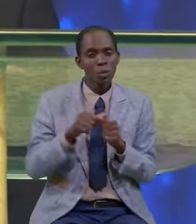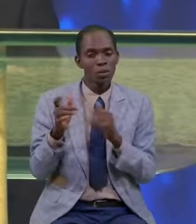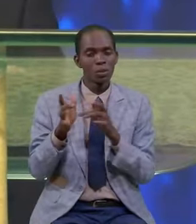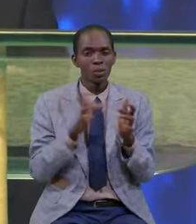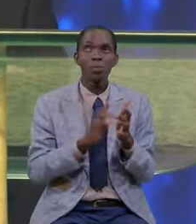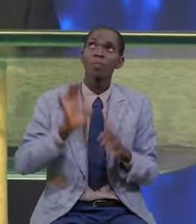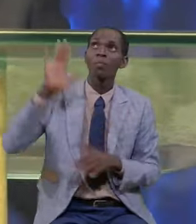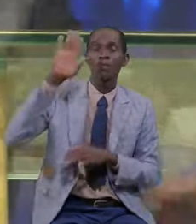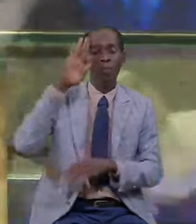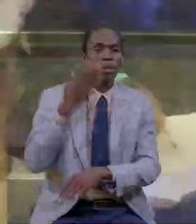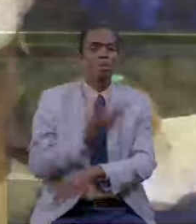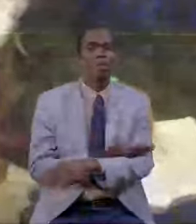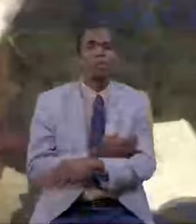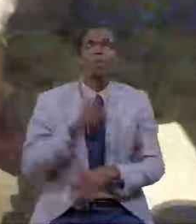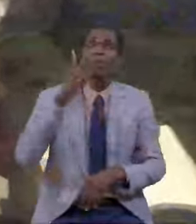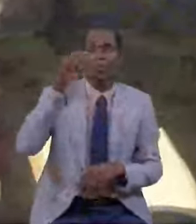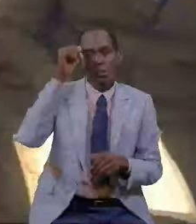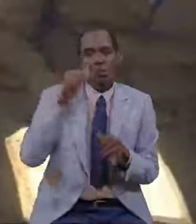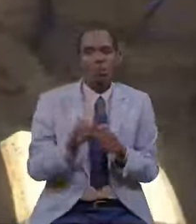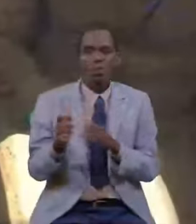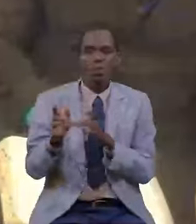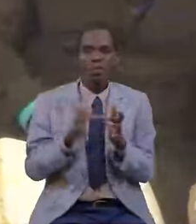son serviteur.